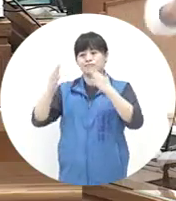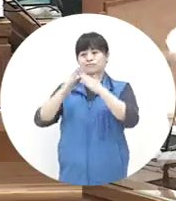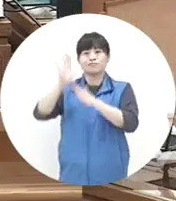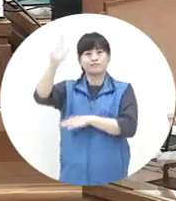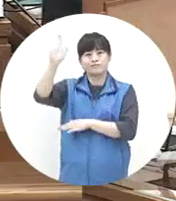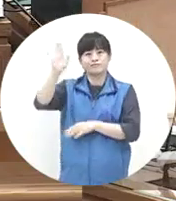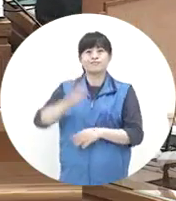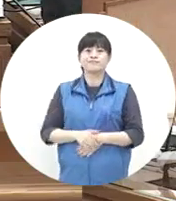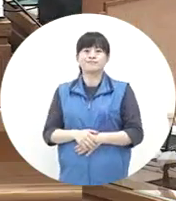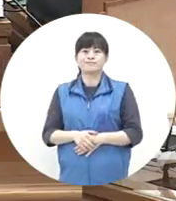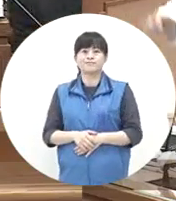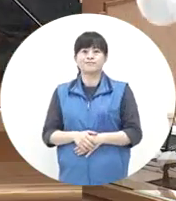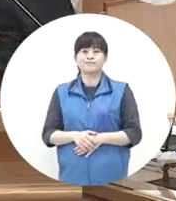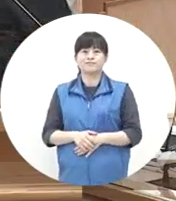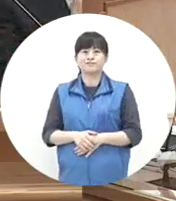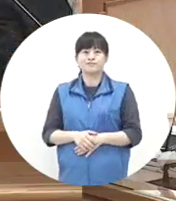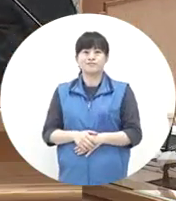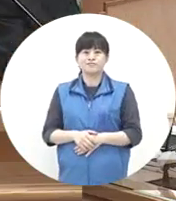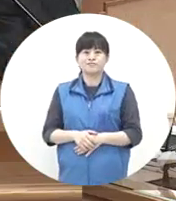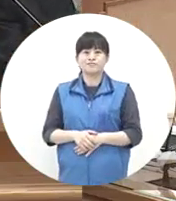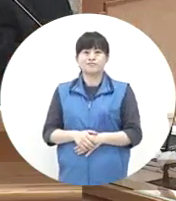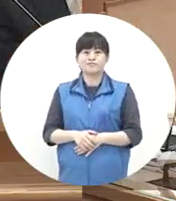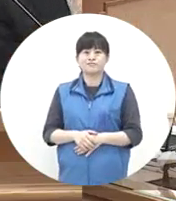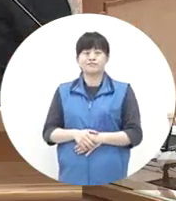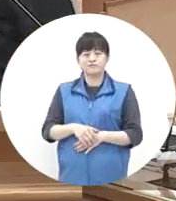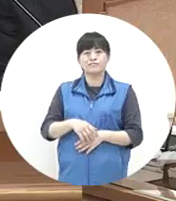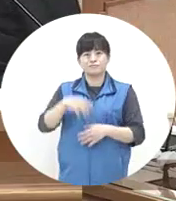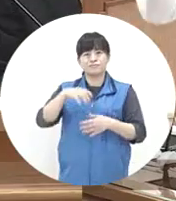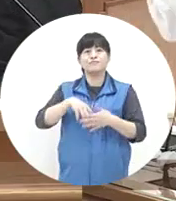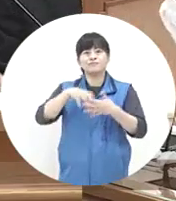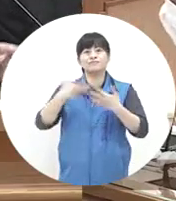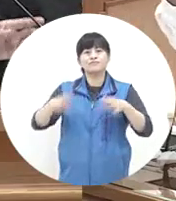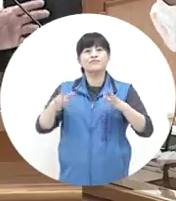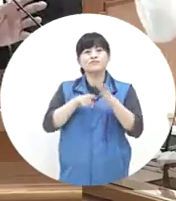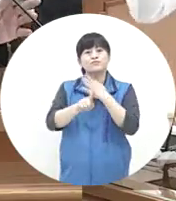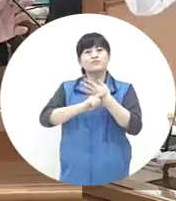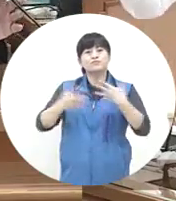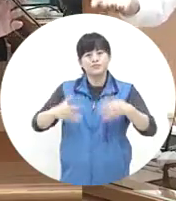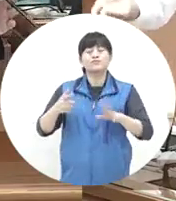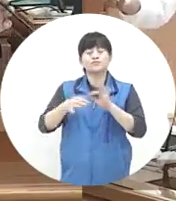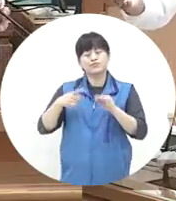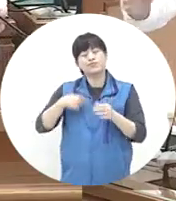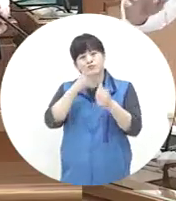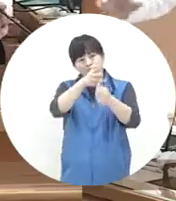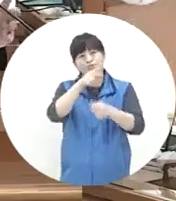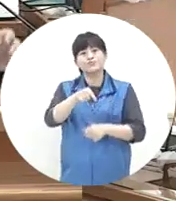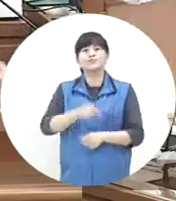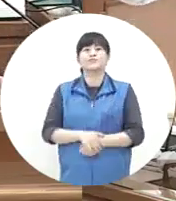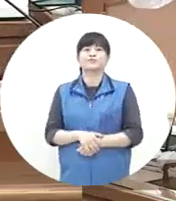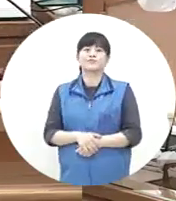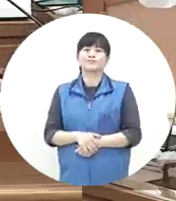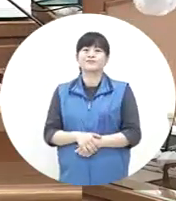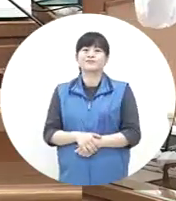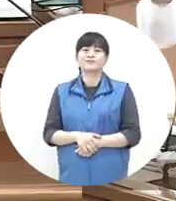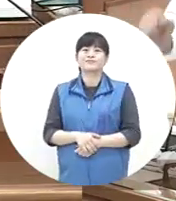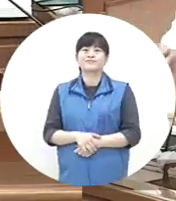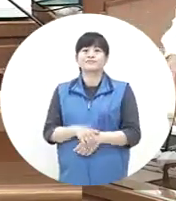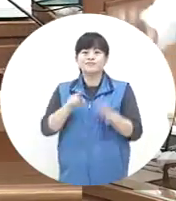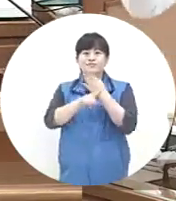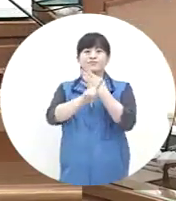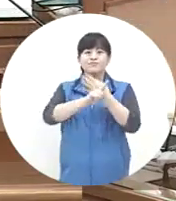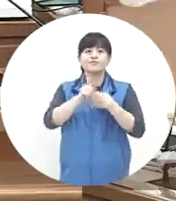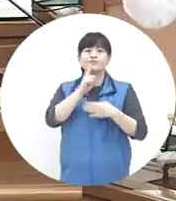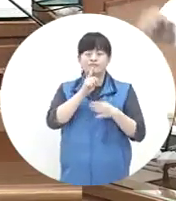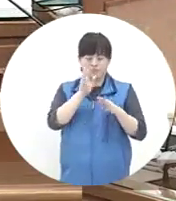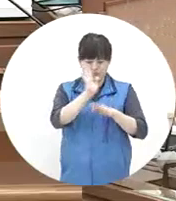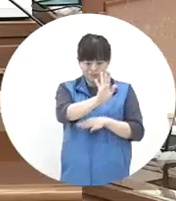了。 这里面也是 等一下 都专业的问题。 对，那所以我才问嘛，这一定是我跟你讲， 专业是归专业，